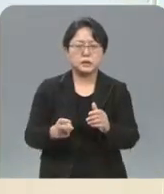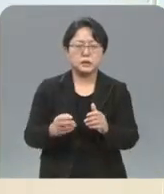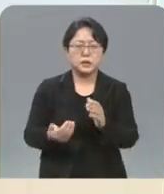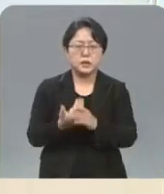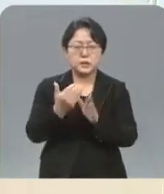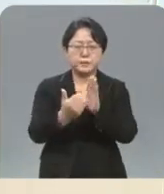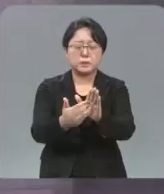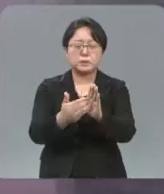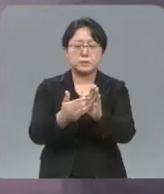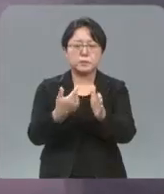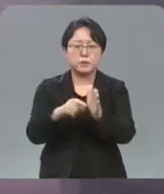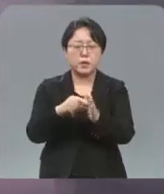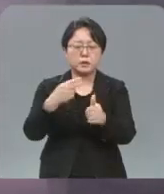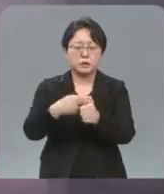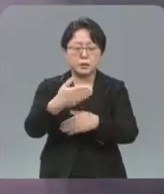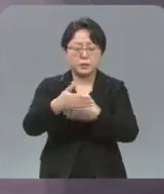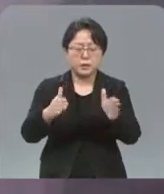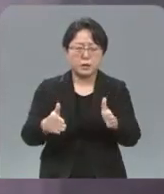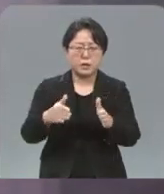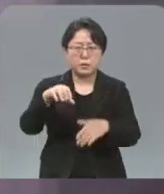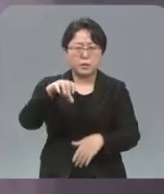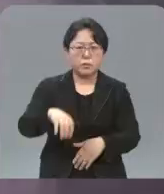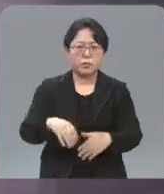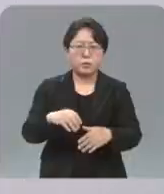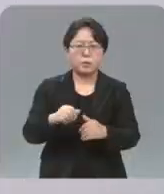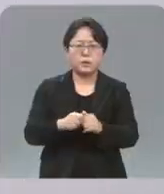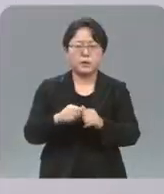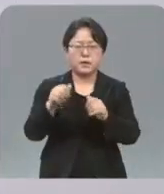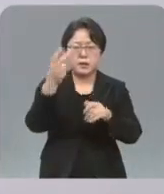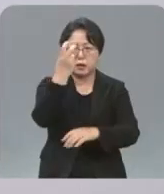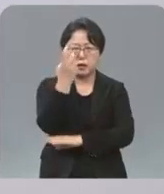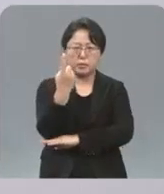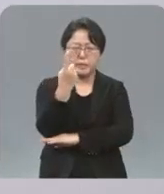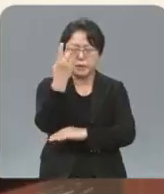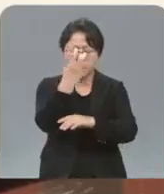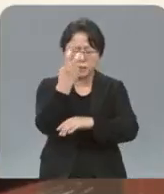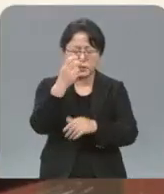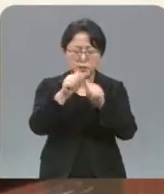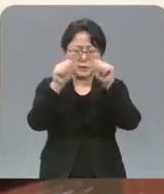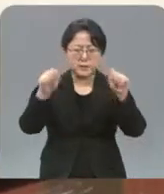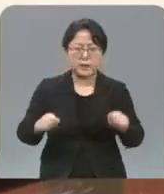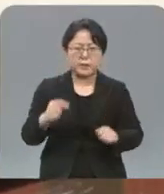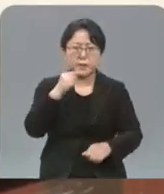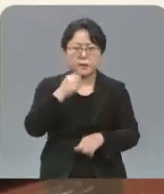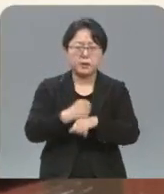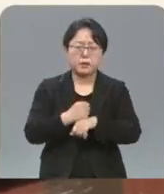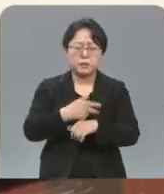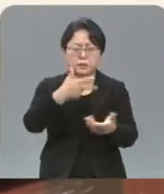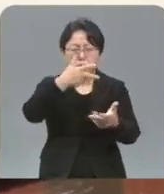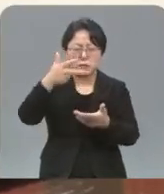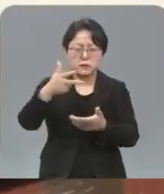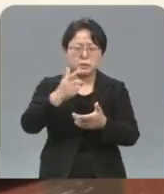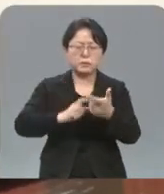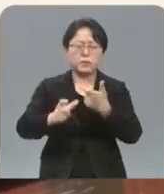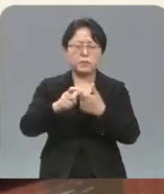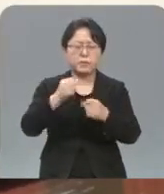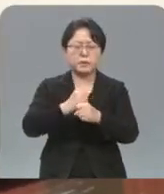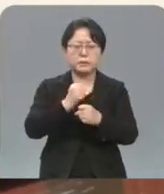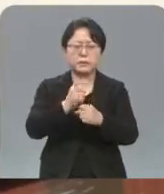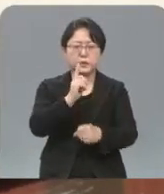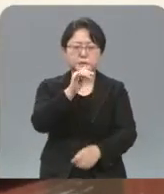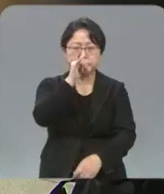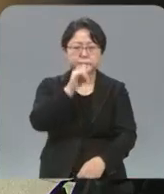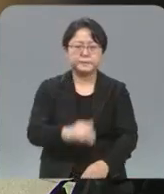위해 교무실 등 주요 시설에 무인 경비 시스템을 강화하고 CCTV도 추가 설치하겠다고